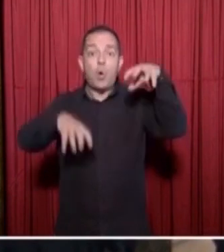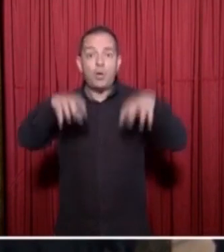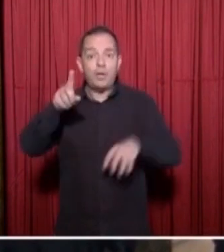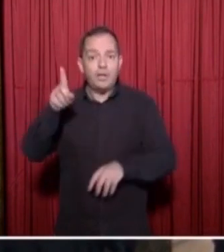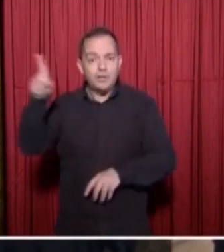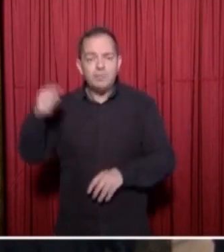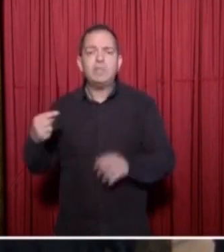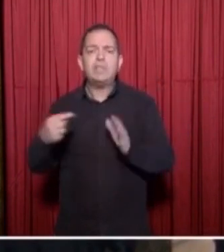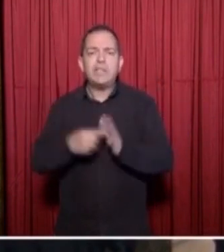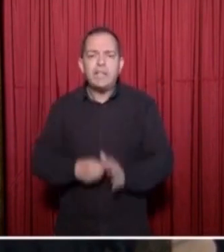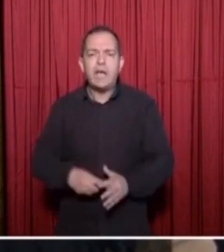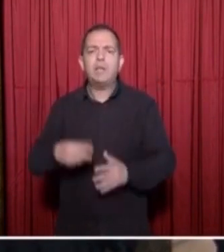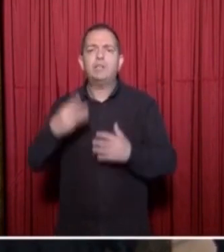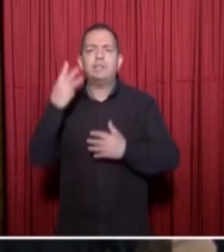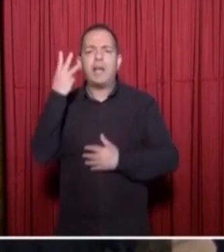κατά το έτη